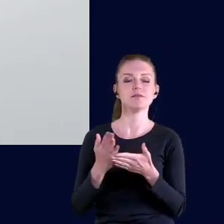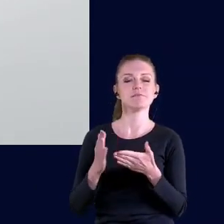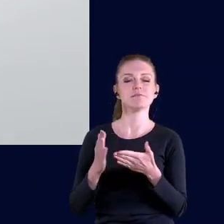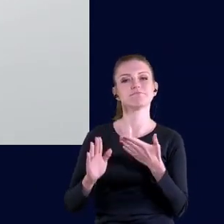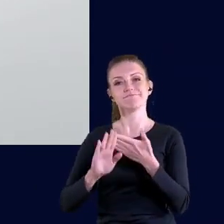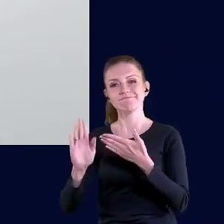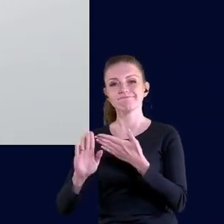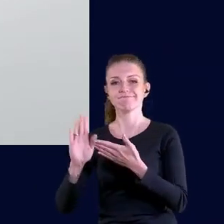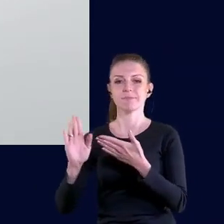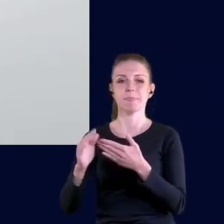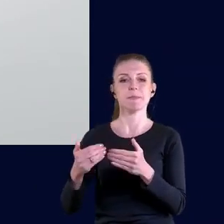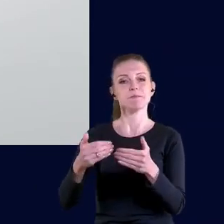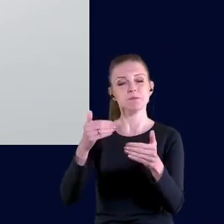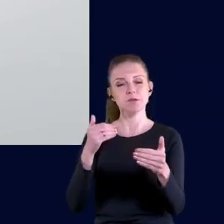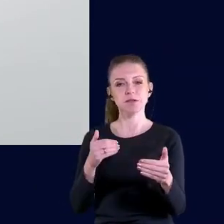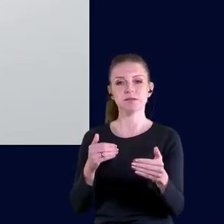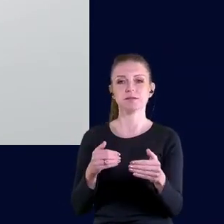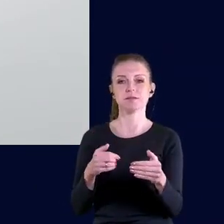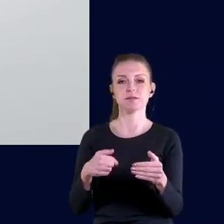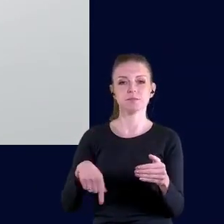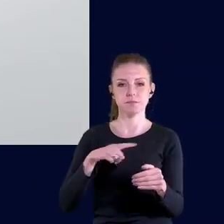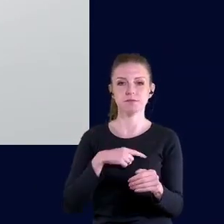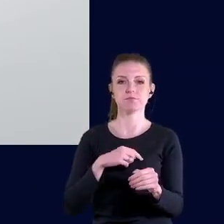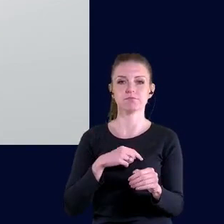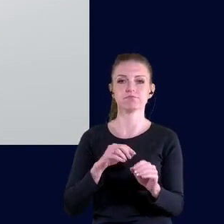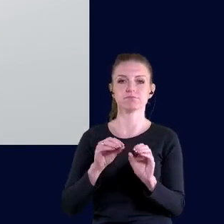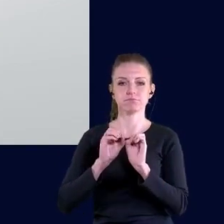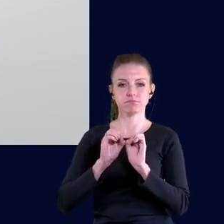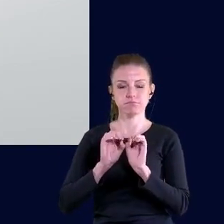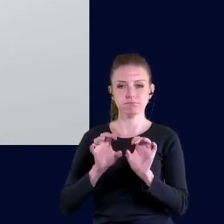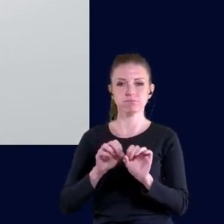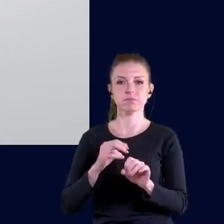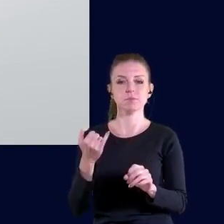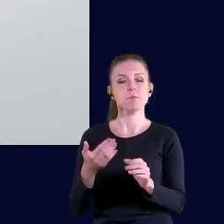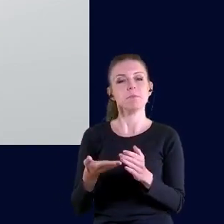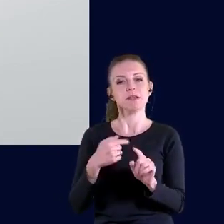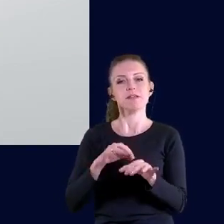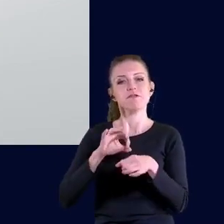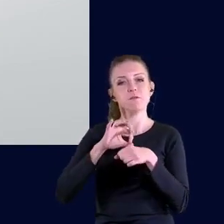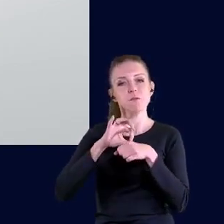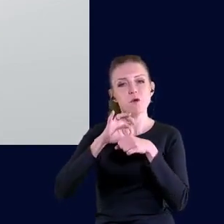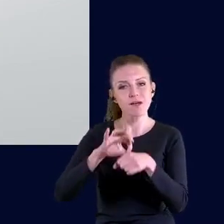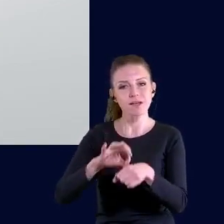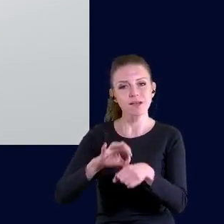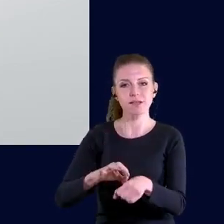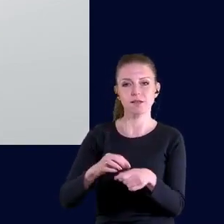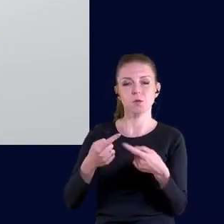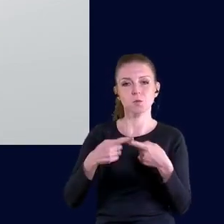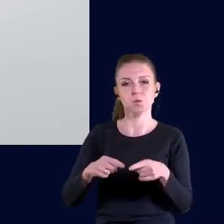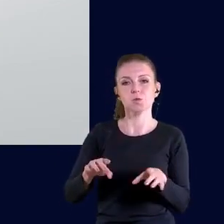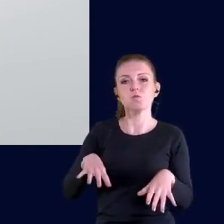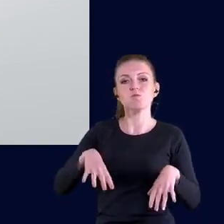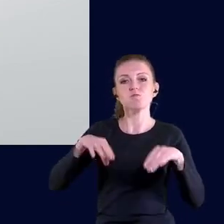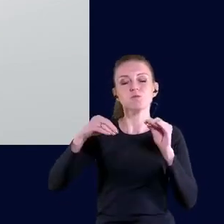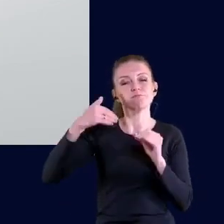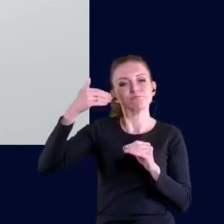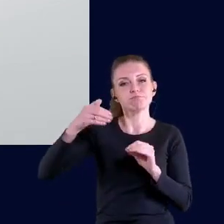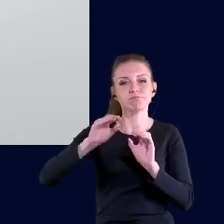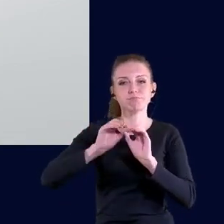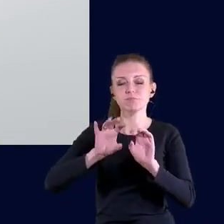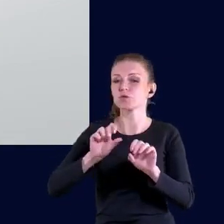poprzedzamy agentom propos przed wprowadzeniem do do